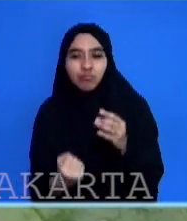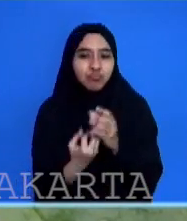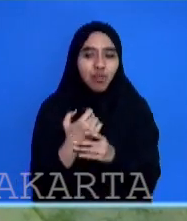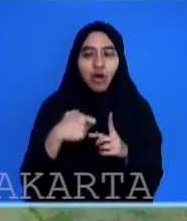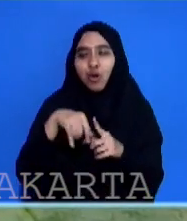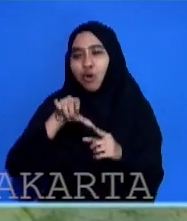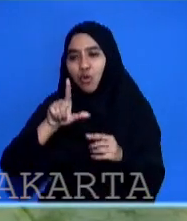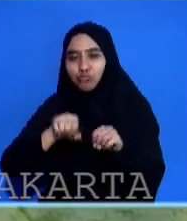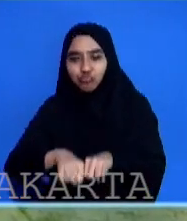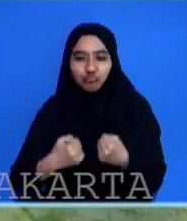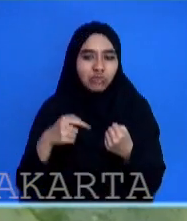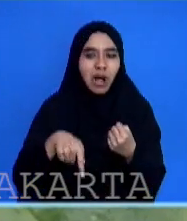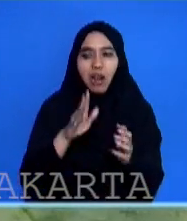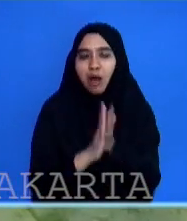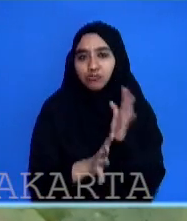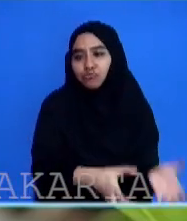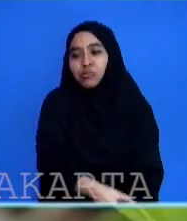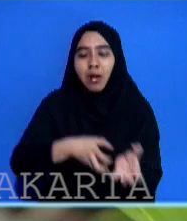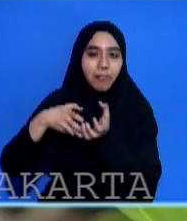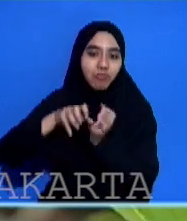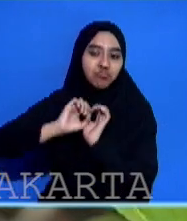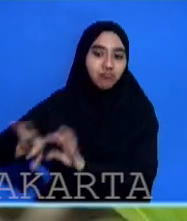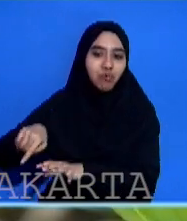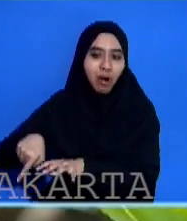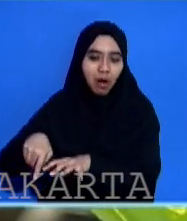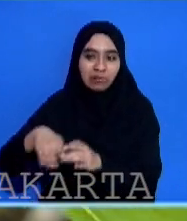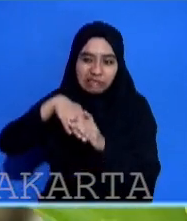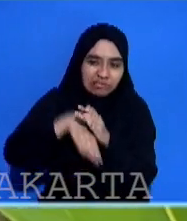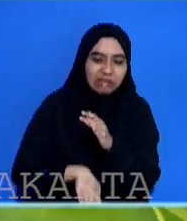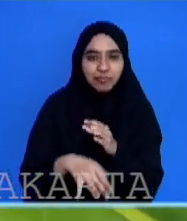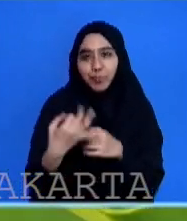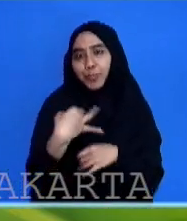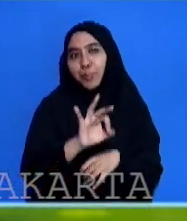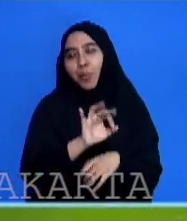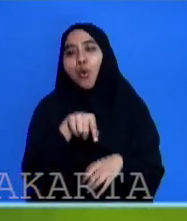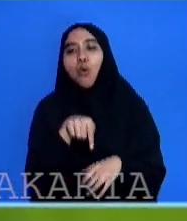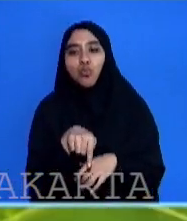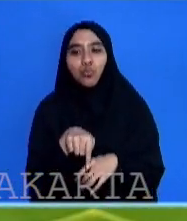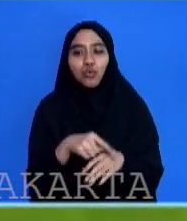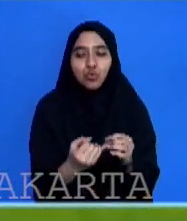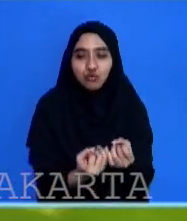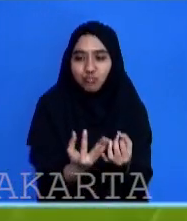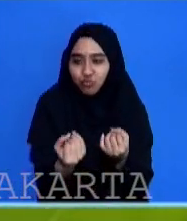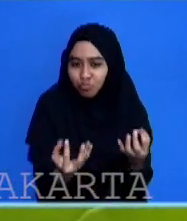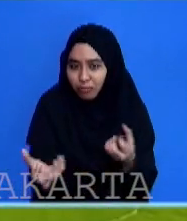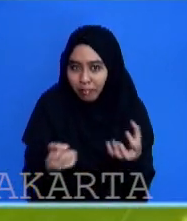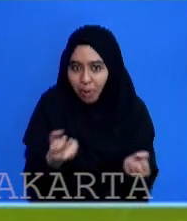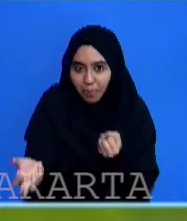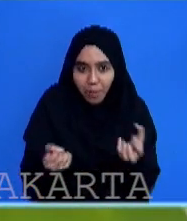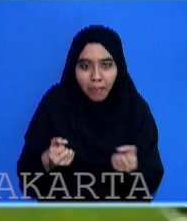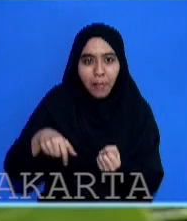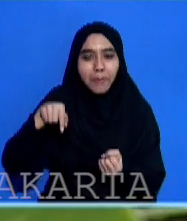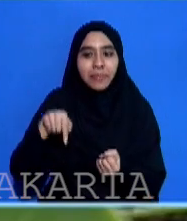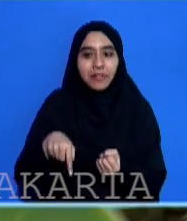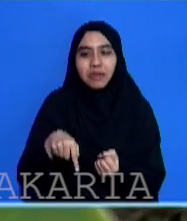sunw kaning lahan Ugi kah dipunatosaken Kani mubut suket in sakiwaipun taneman ing